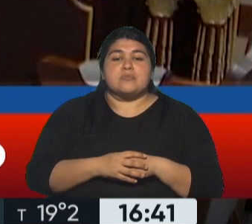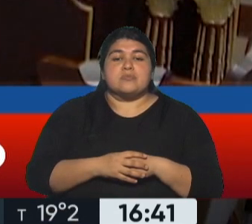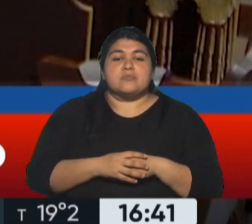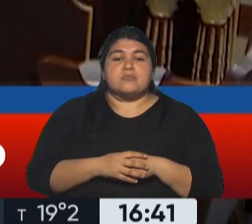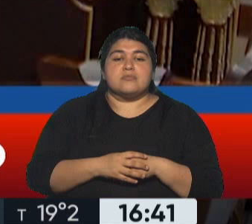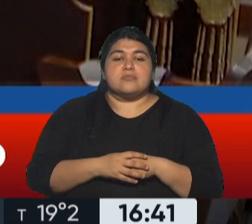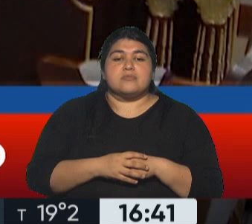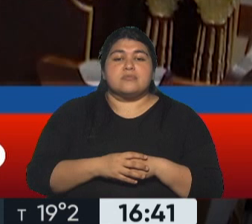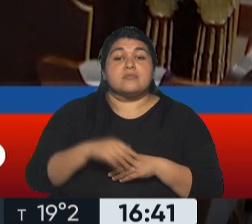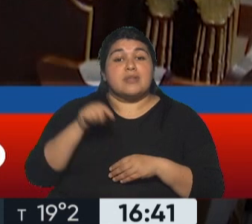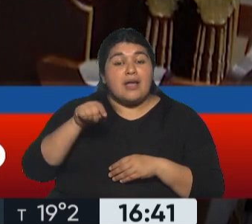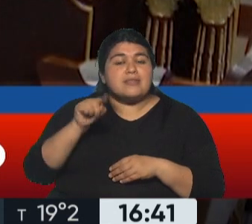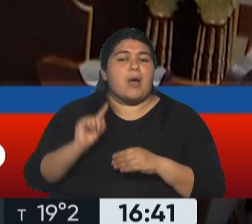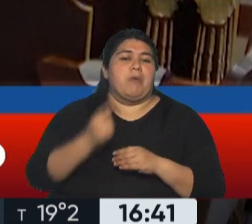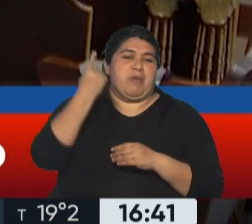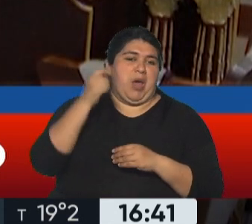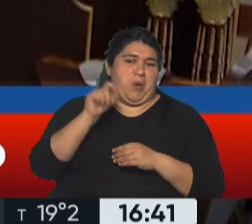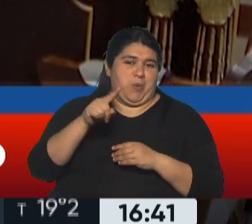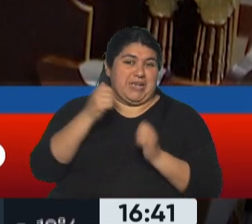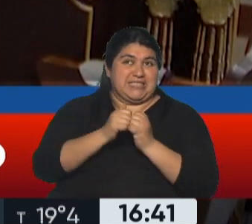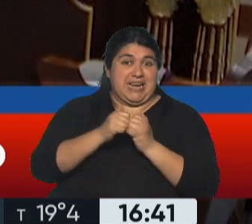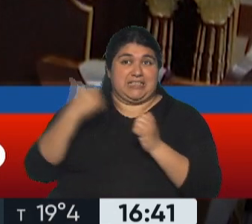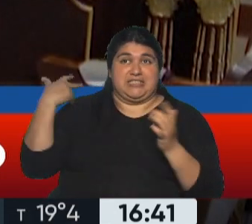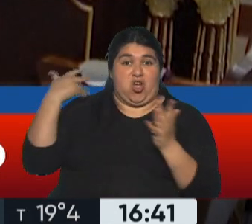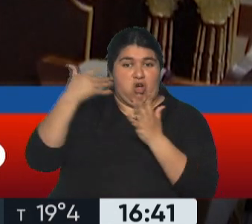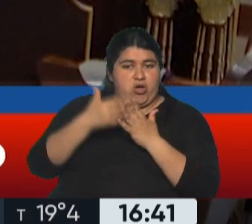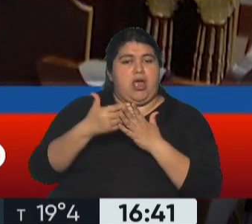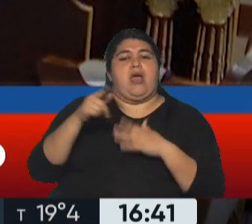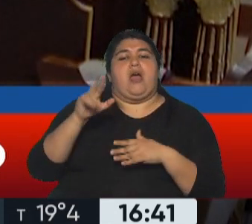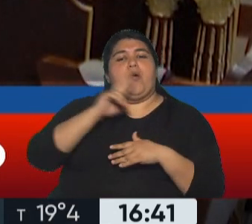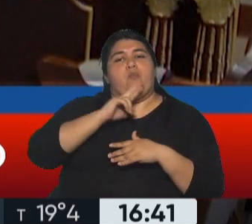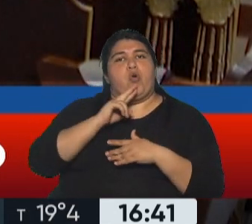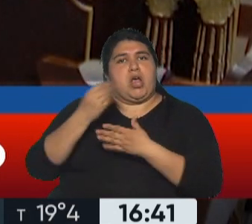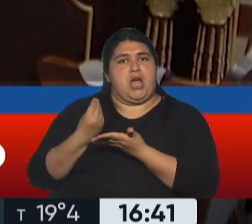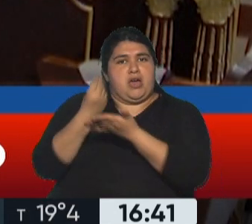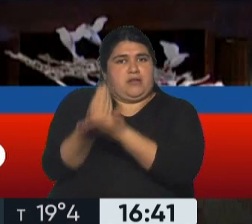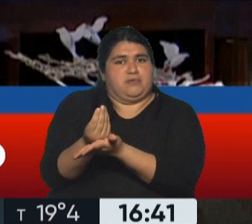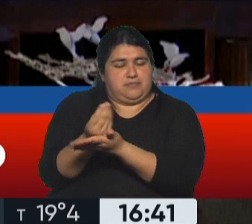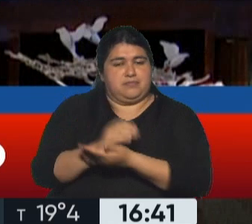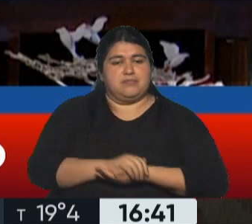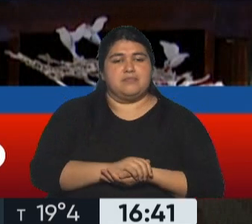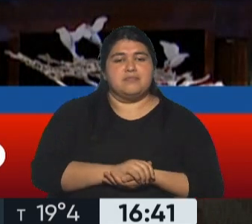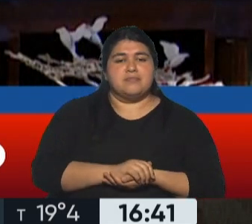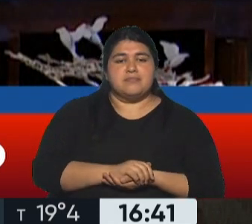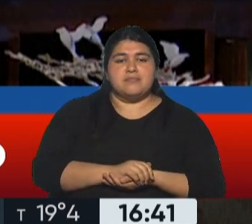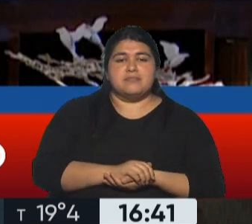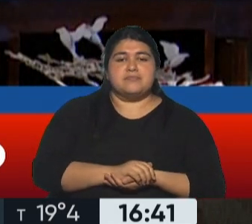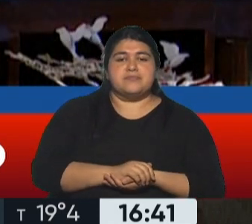هذا لأول مرة في تاريخ تونس. لأول مرة